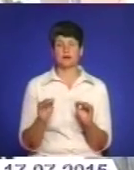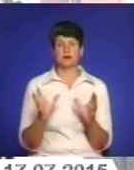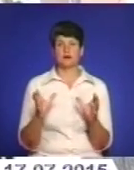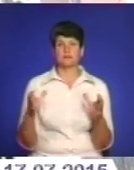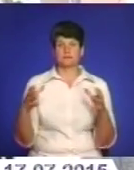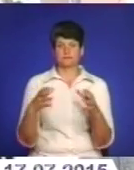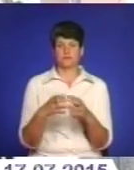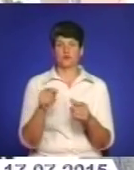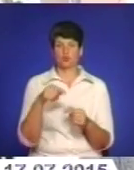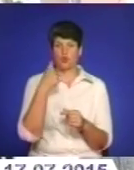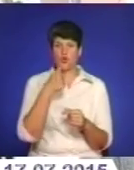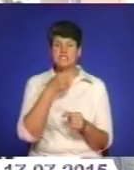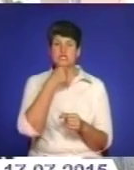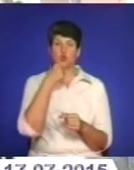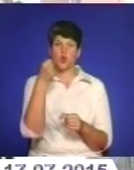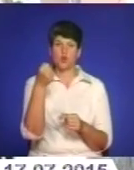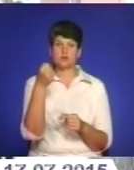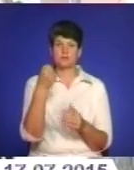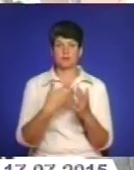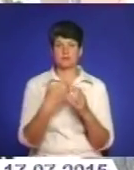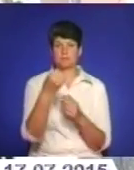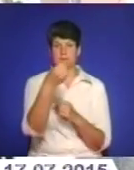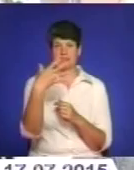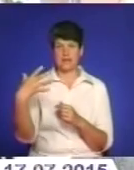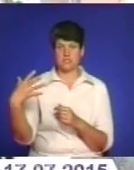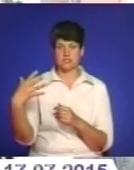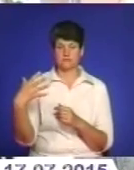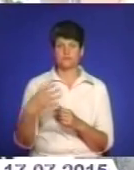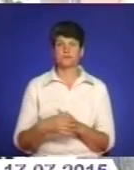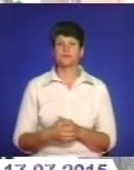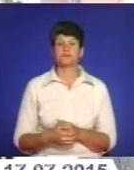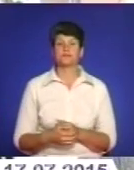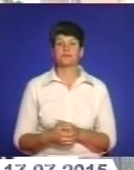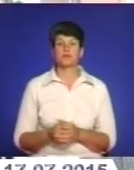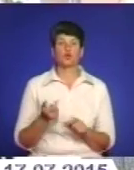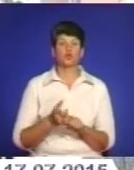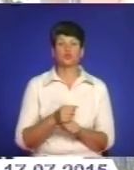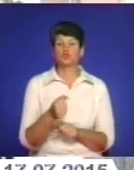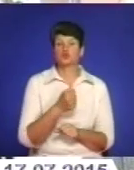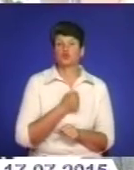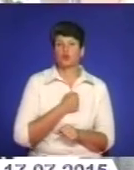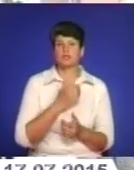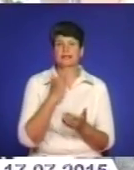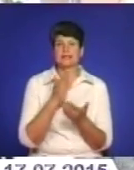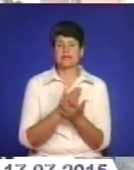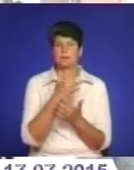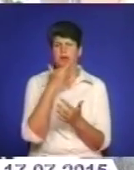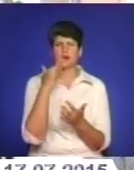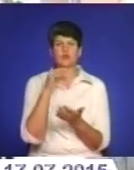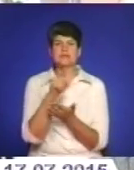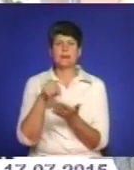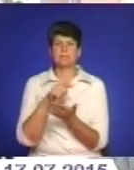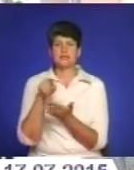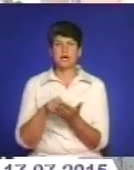року, дорослих приблизно 15. Дуже шкода, звичайно, є багато запитань, чи буде